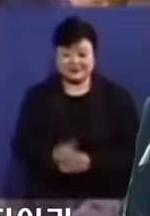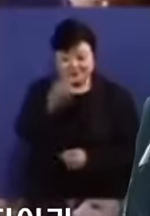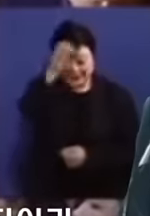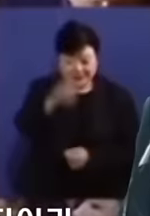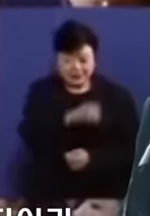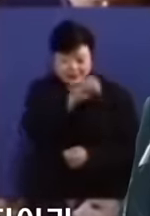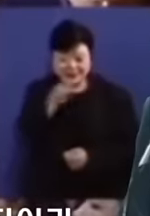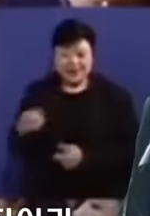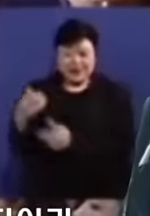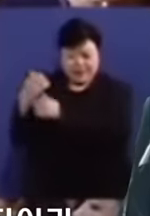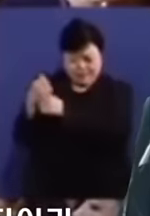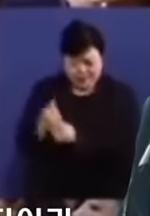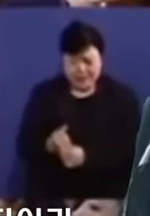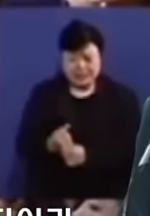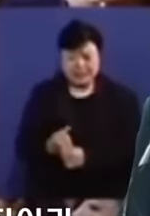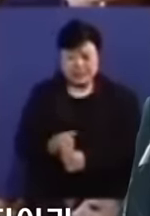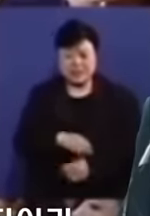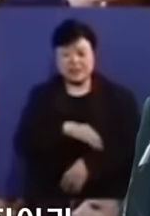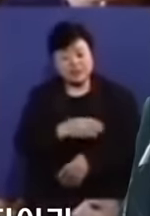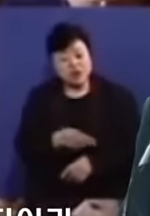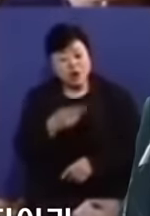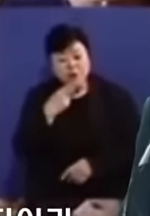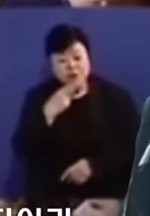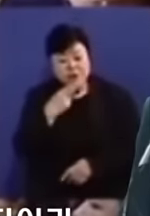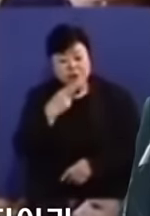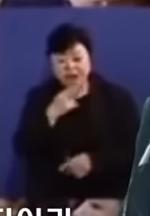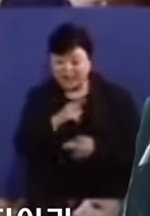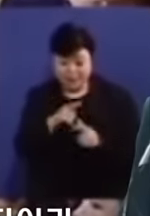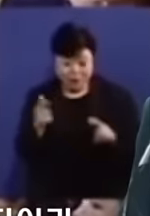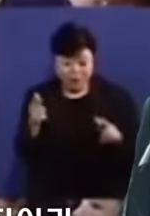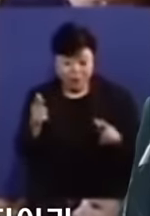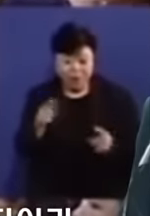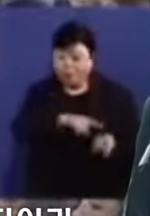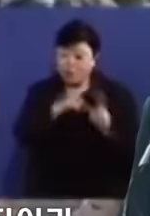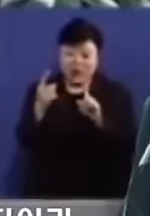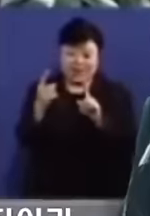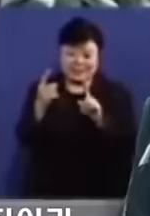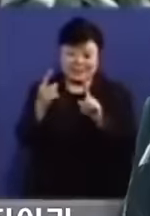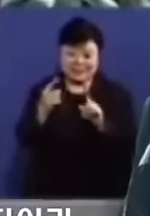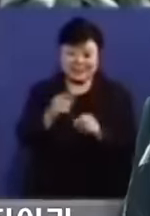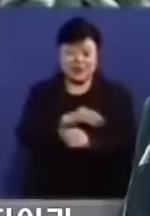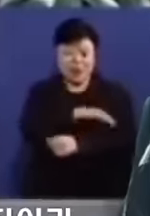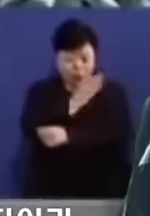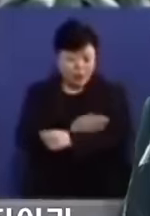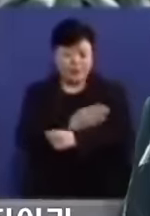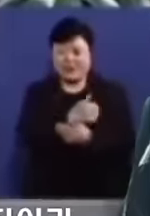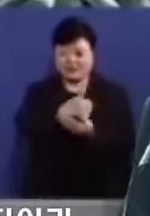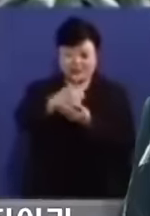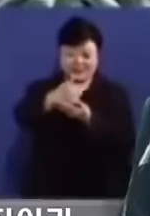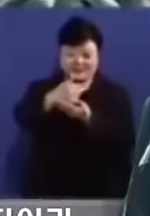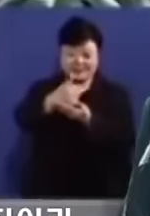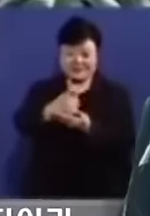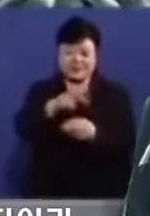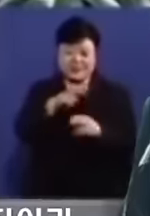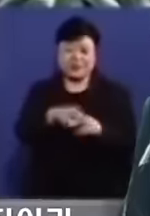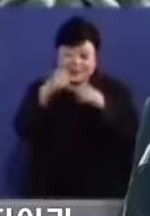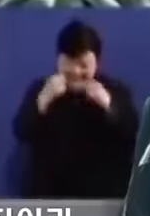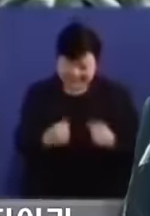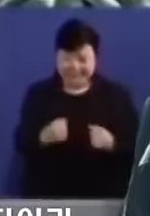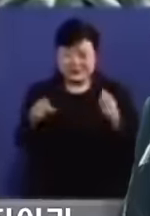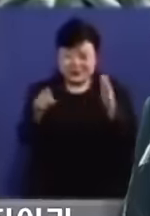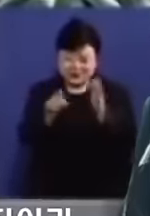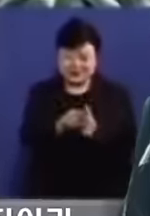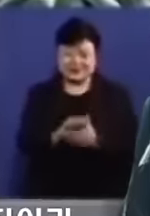십자가에 매달린 무능력한 대속주가 아닙니다. 부활하신 권능의 주님이 이 자리에 살아계신